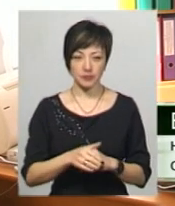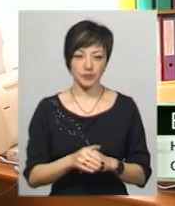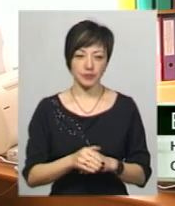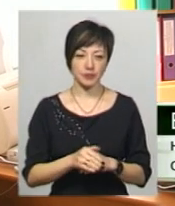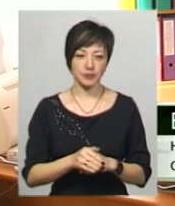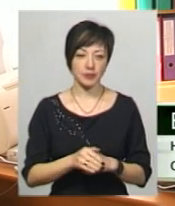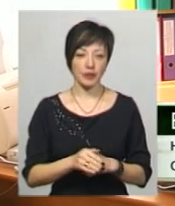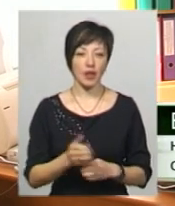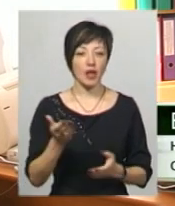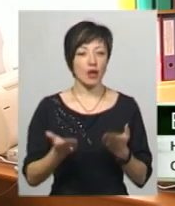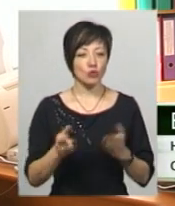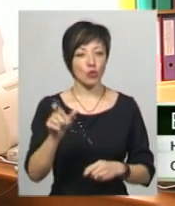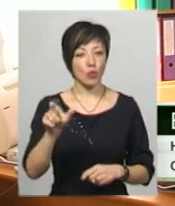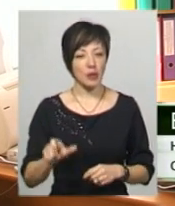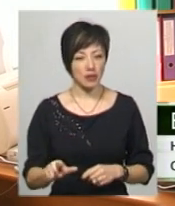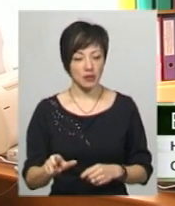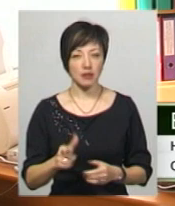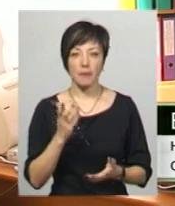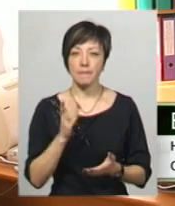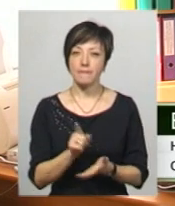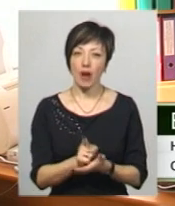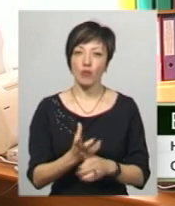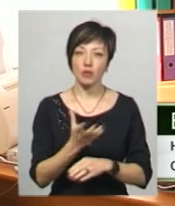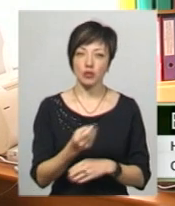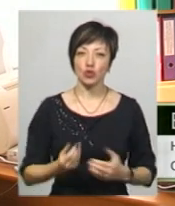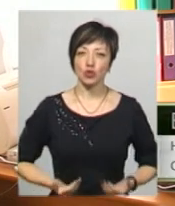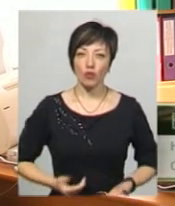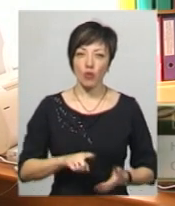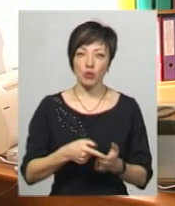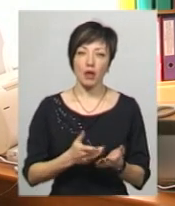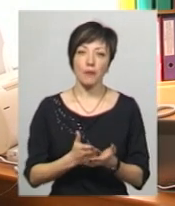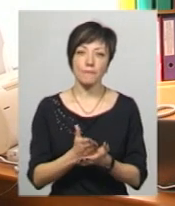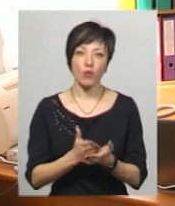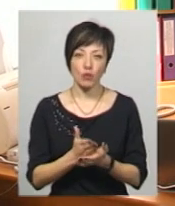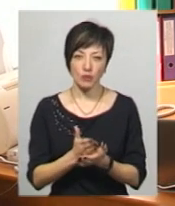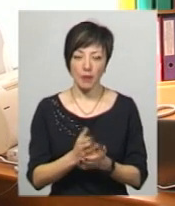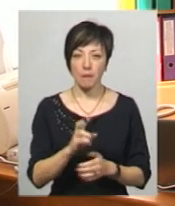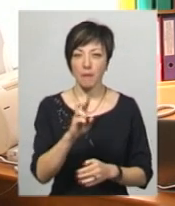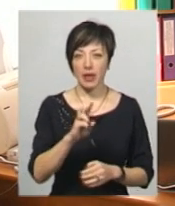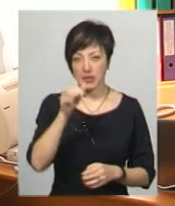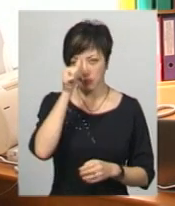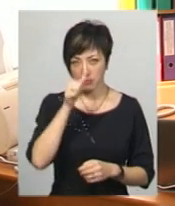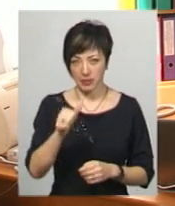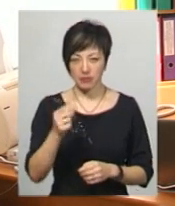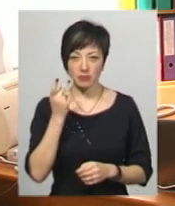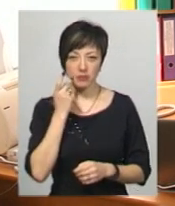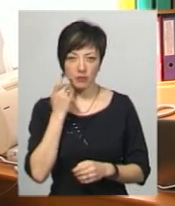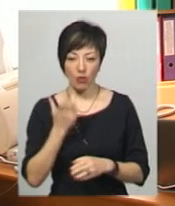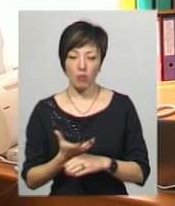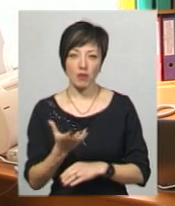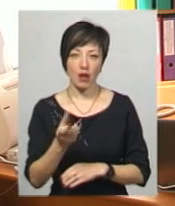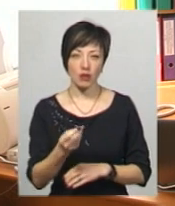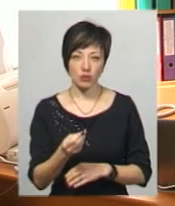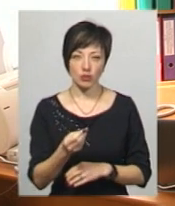Тобто, якщо громадянин має оплатити житлово-комунальні послуги у березні місяці, як правило, він оплачує